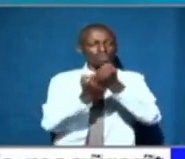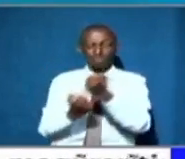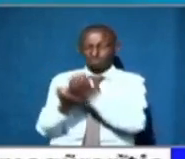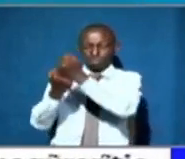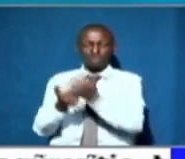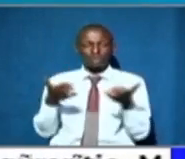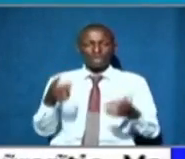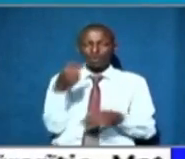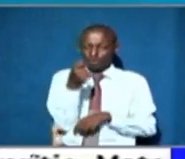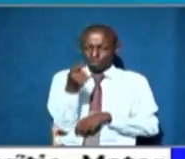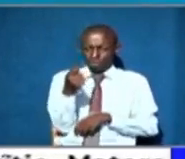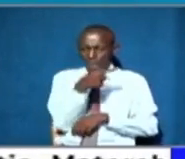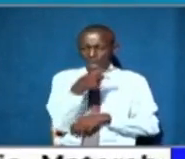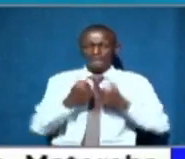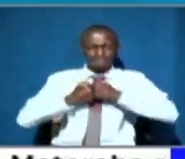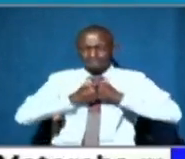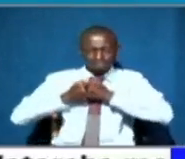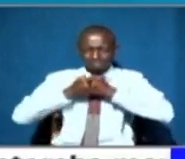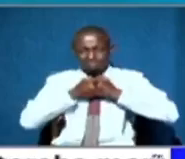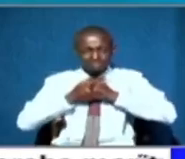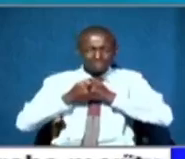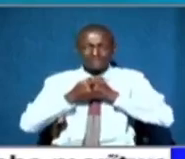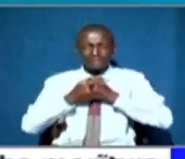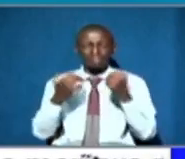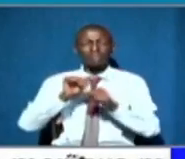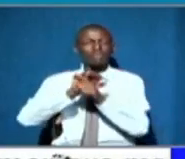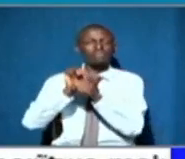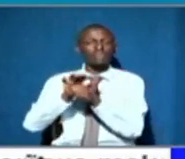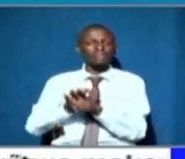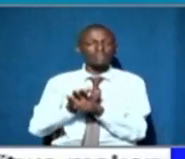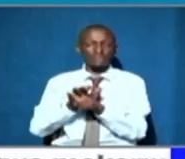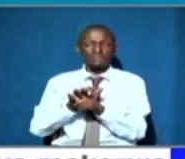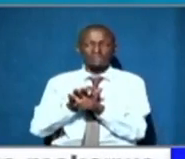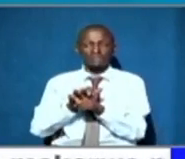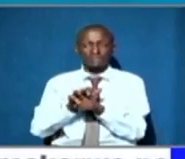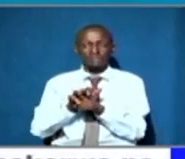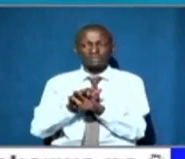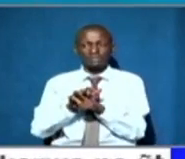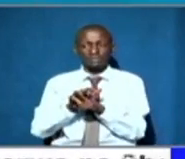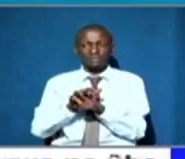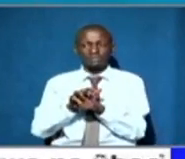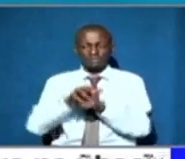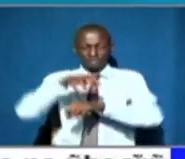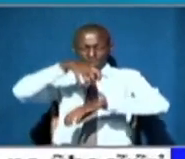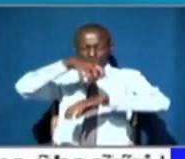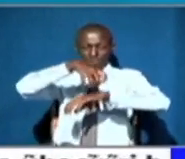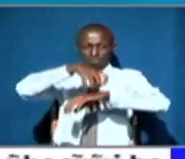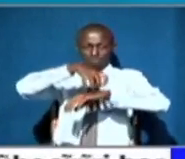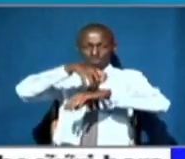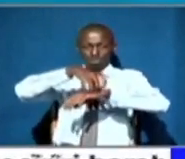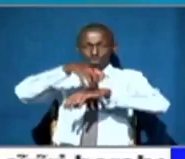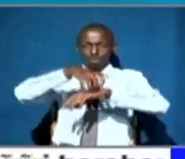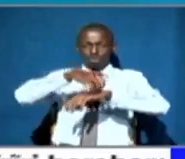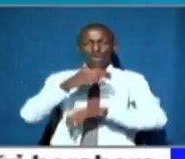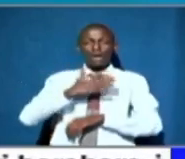mweri yoyo morito mweri yoyo unumegi hena doige makora kwa kodo dhine matiyonekaka nuetaru mudhigiti wito idhwe drari ya mudhigiti